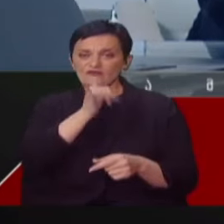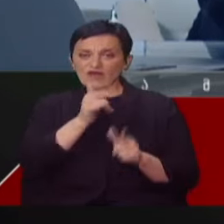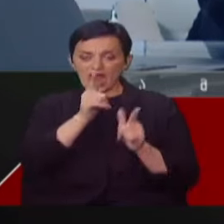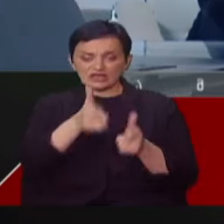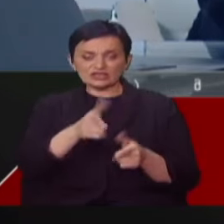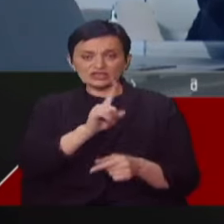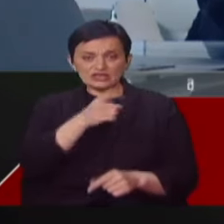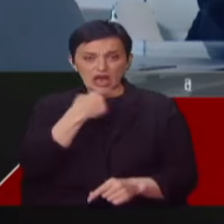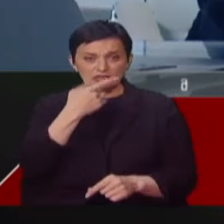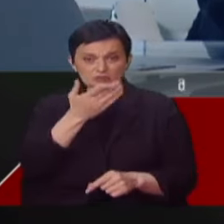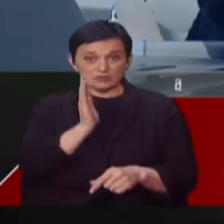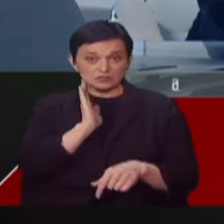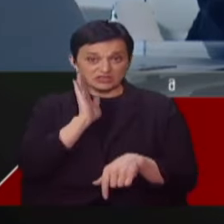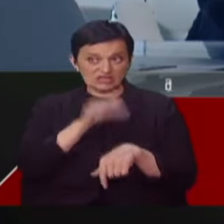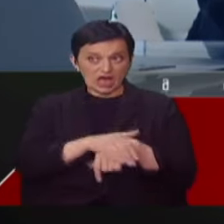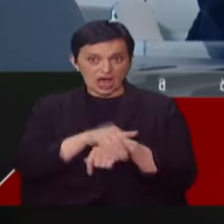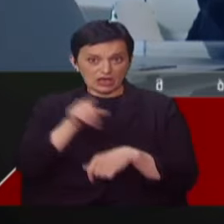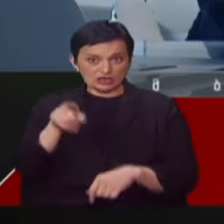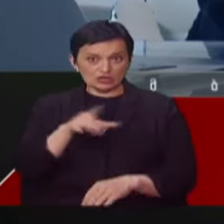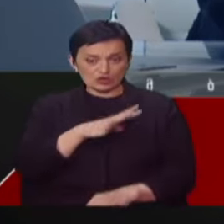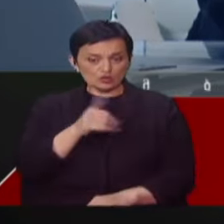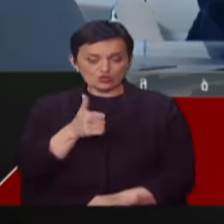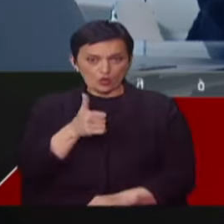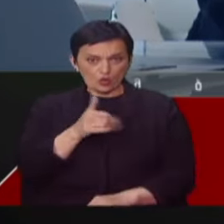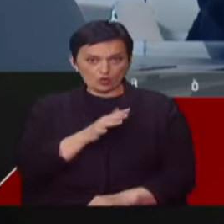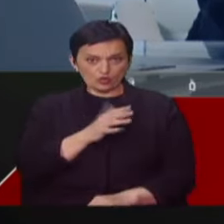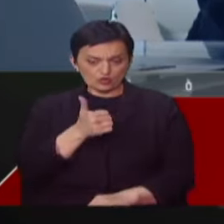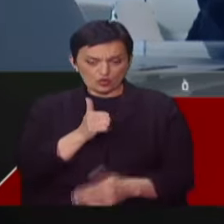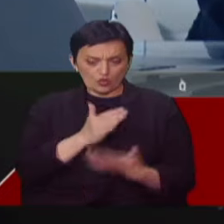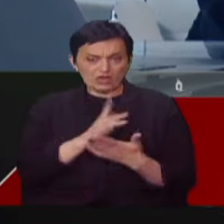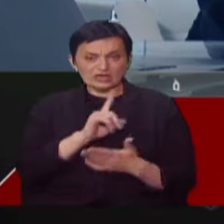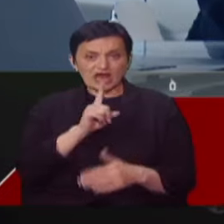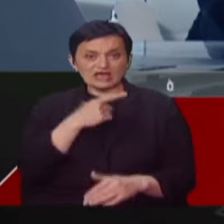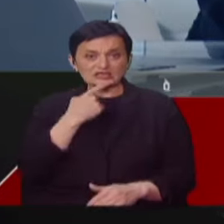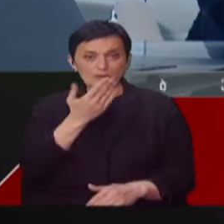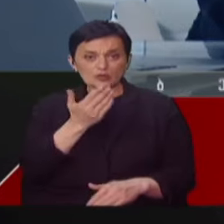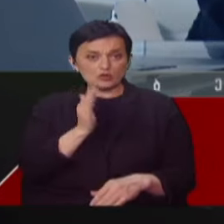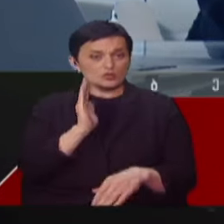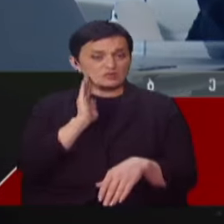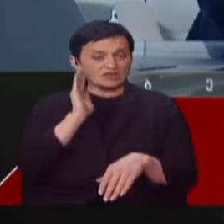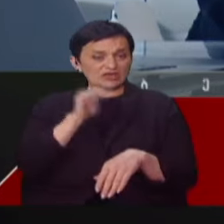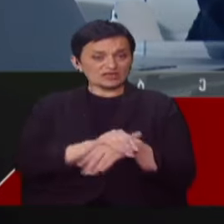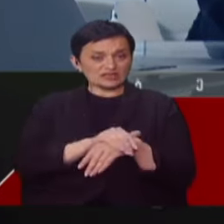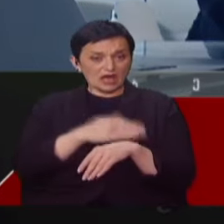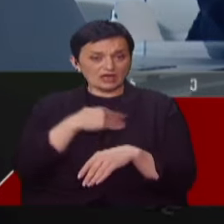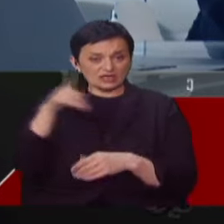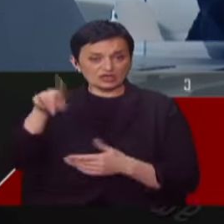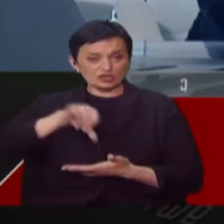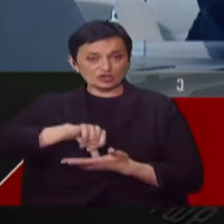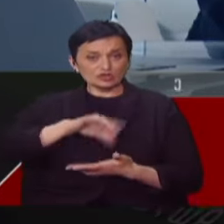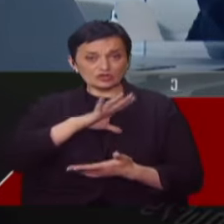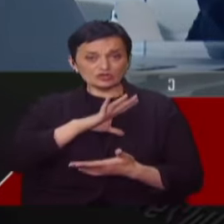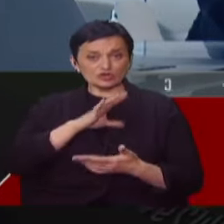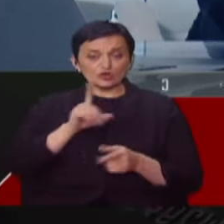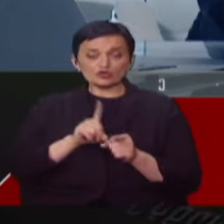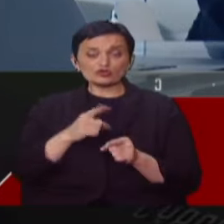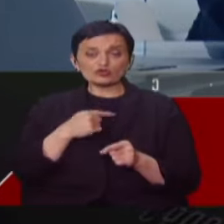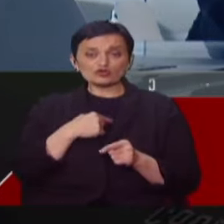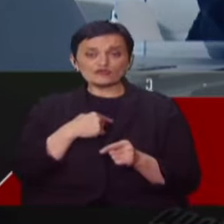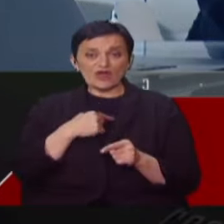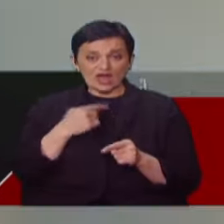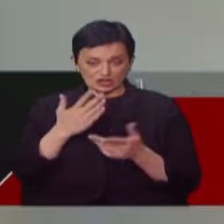რას ბრძანებთ? მთელი დღე იქ ვიყავი, როგორ არ ქონდათ? როგორ არ ქონდათ რას ბრძანებთ? მთელი დღე იქ ვიყავი და ამაზე არის მთელი ამბავი, რომ ჩვენო